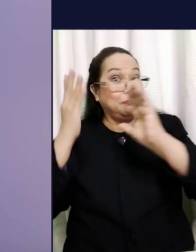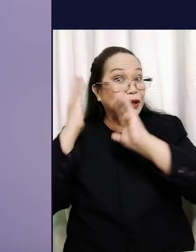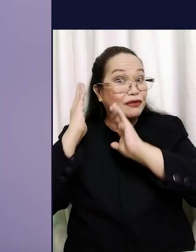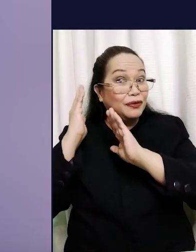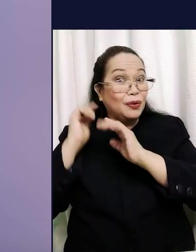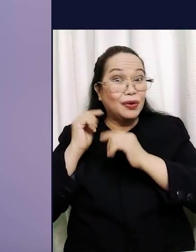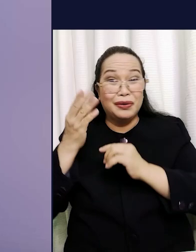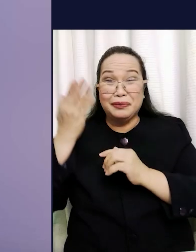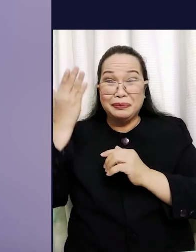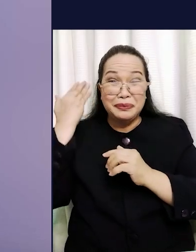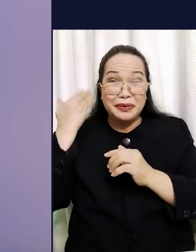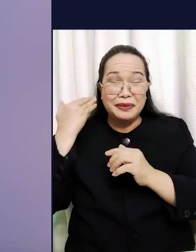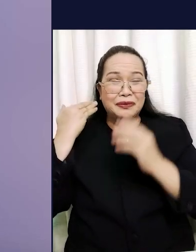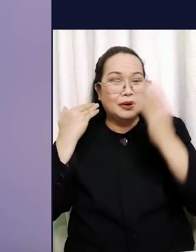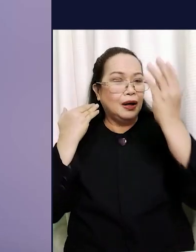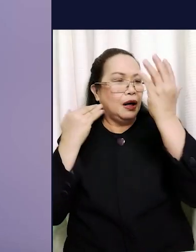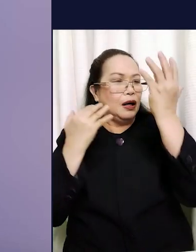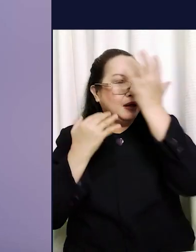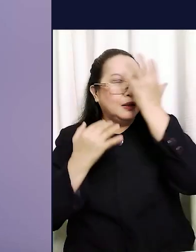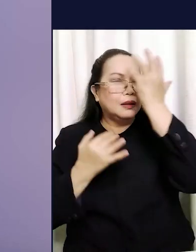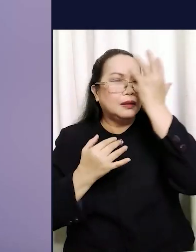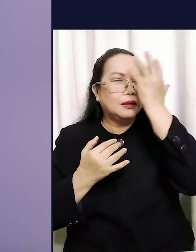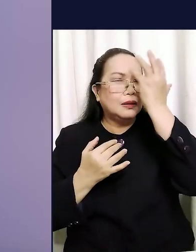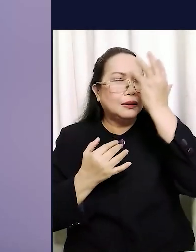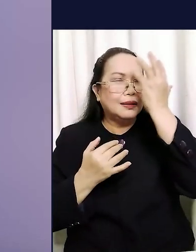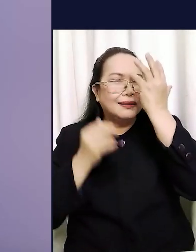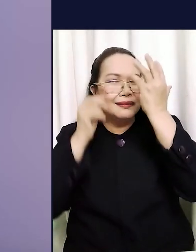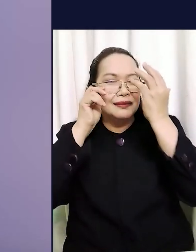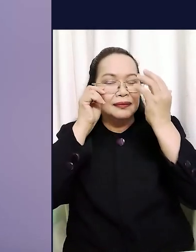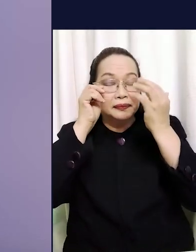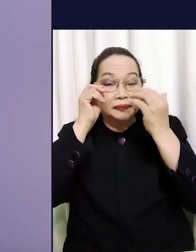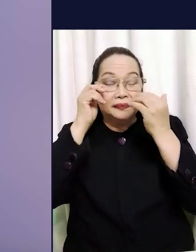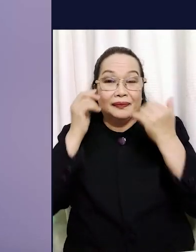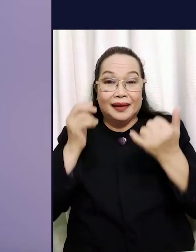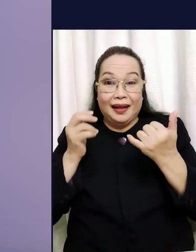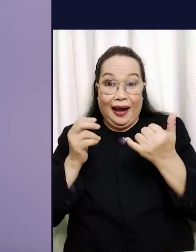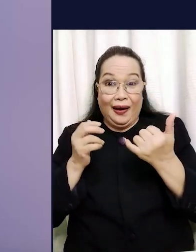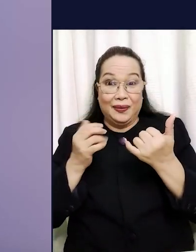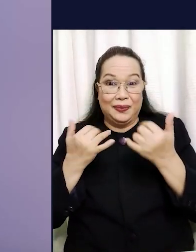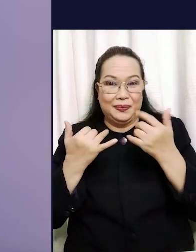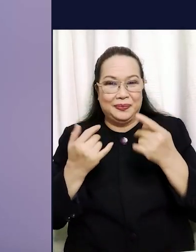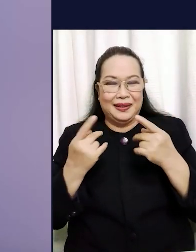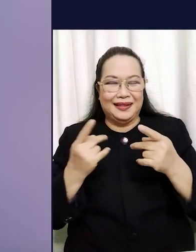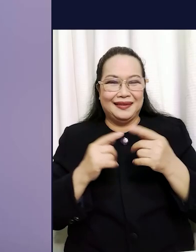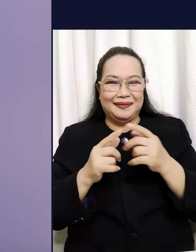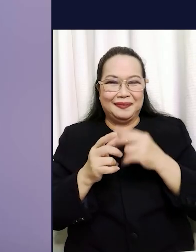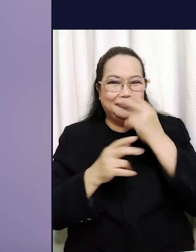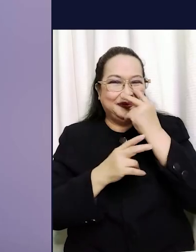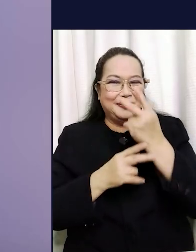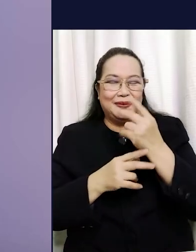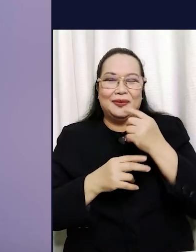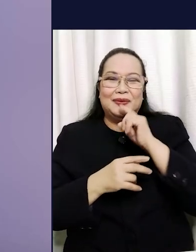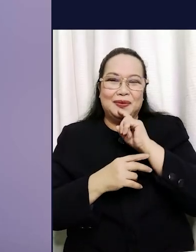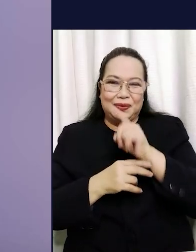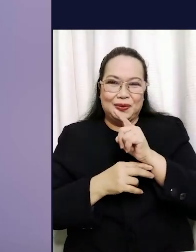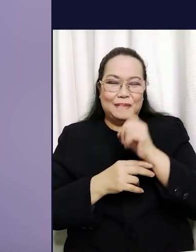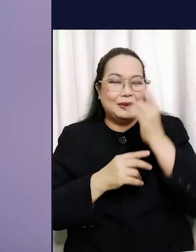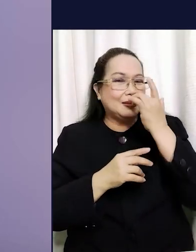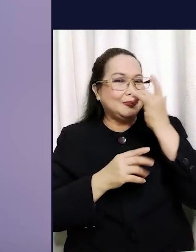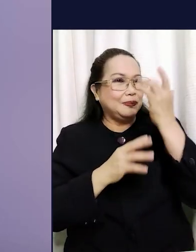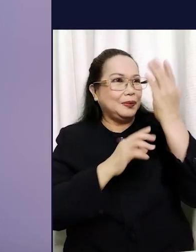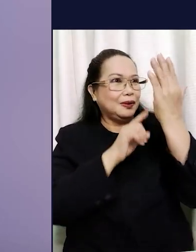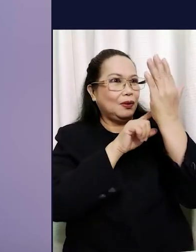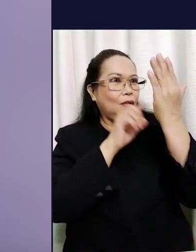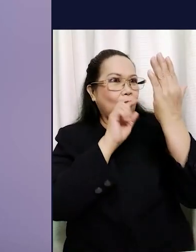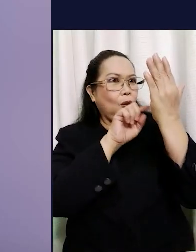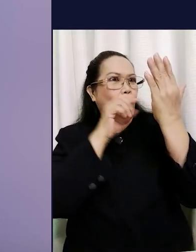century, no? Na nakikita nila yung low quality ng mga mirrors compared to our